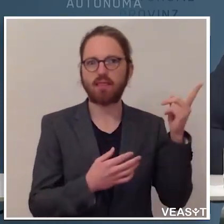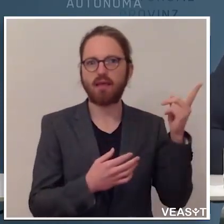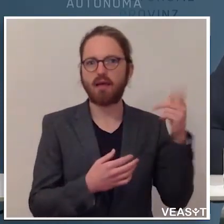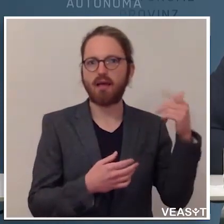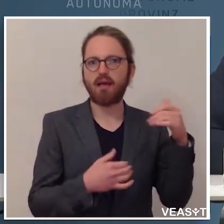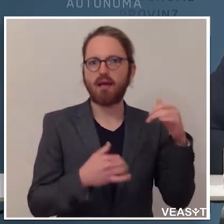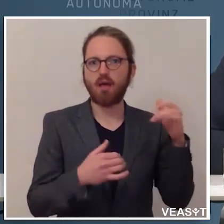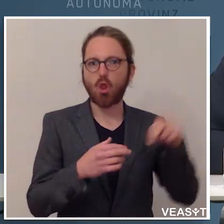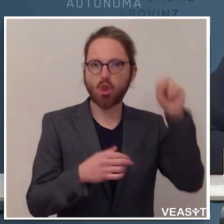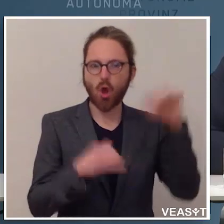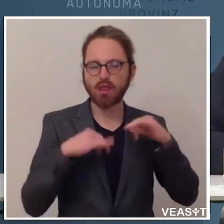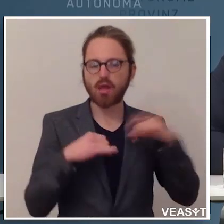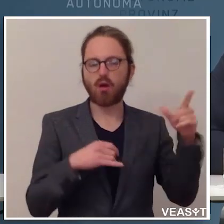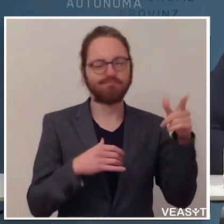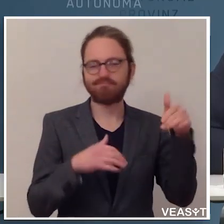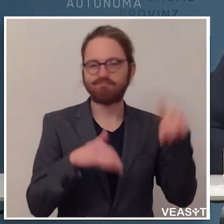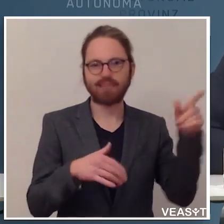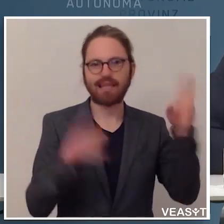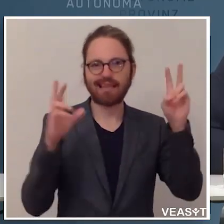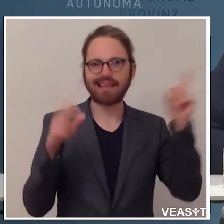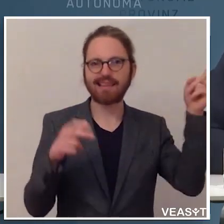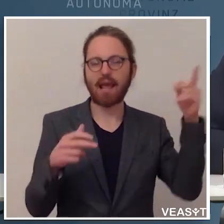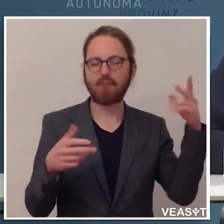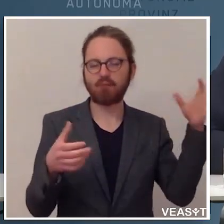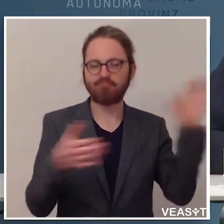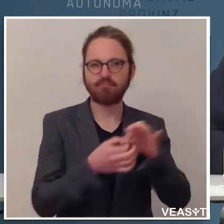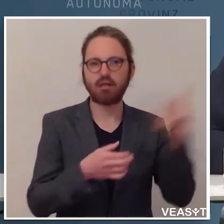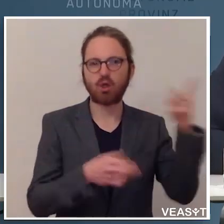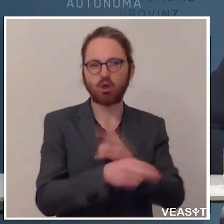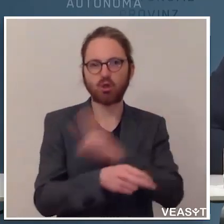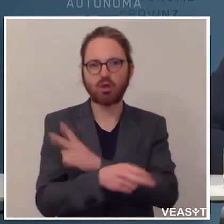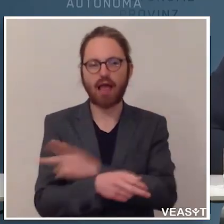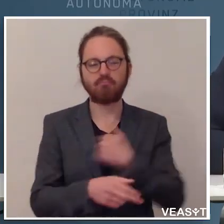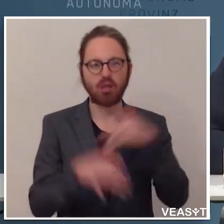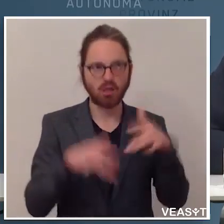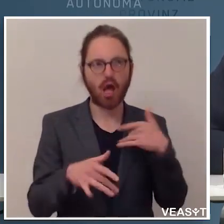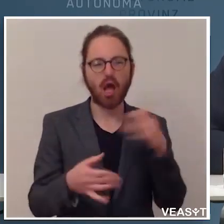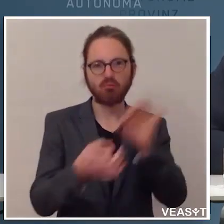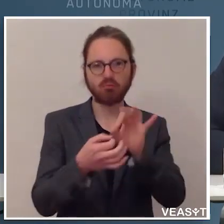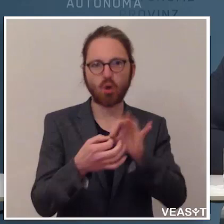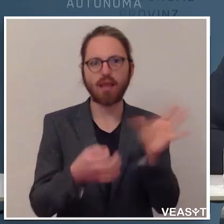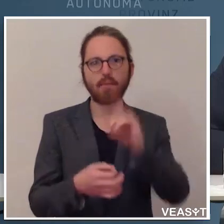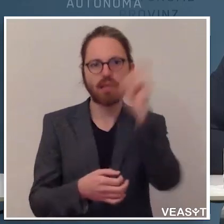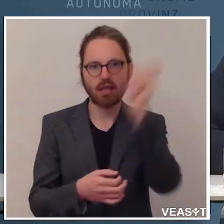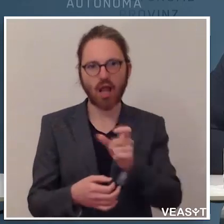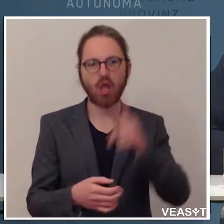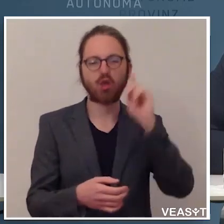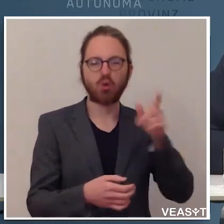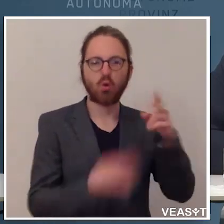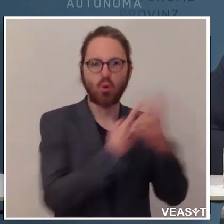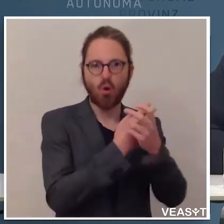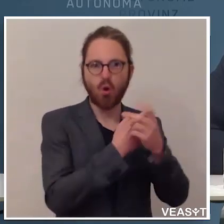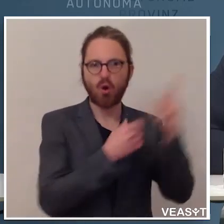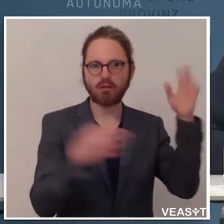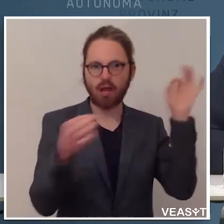Ebene vereinbart werden. Hier sind wir aber in Kontakt sowohl mit den italienischen Stellen als auch mit den österreichischen Stellen. Es ist im Prinzip auch von Österreich